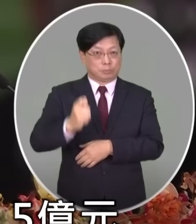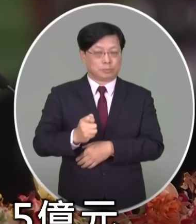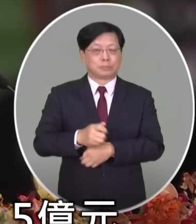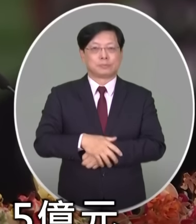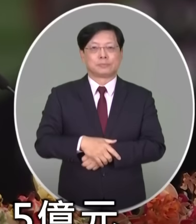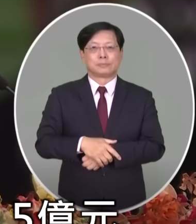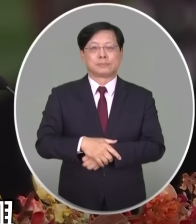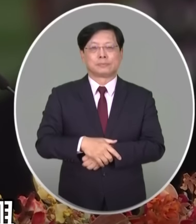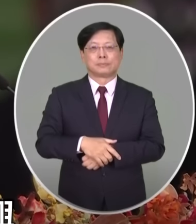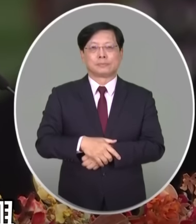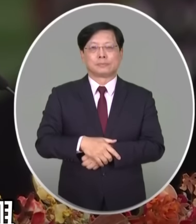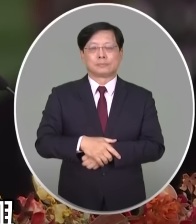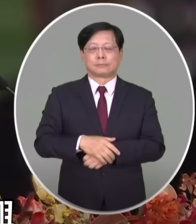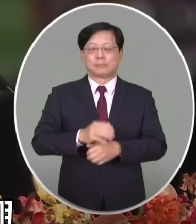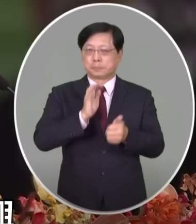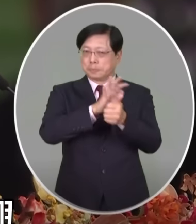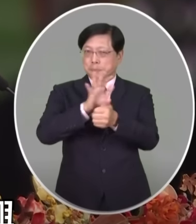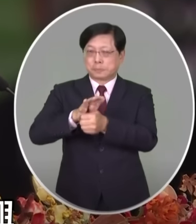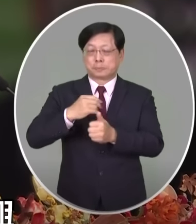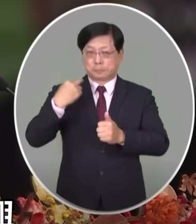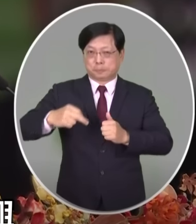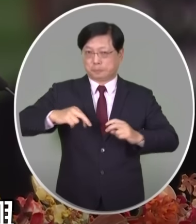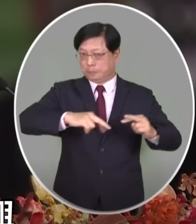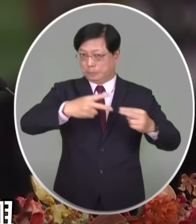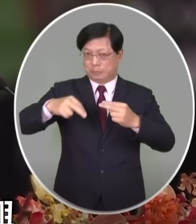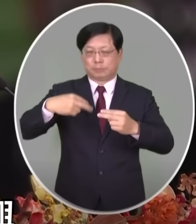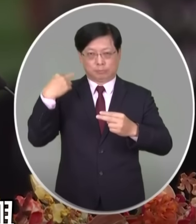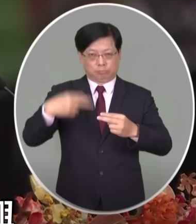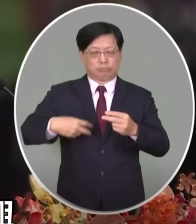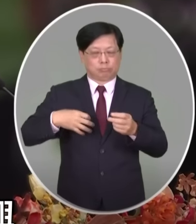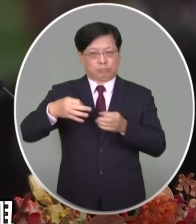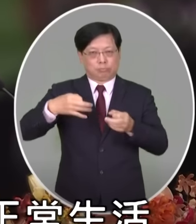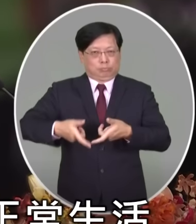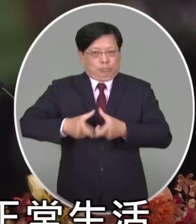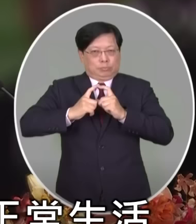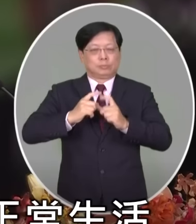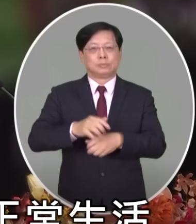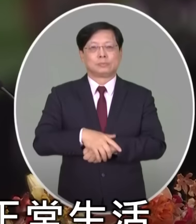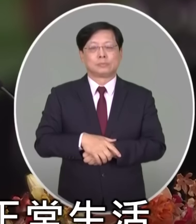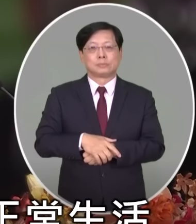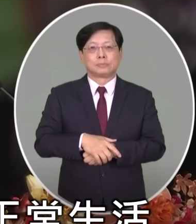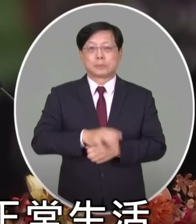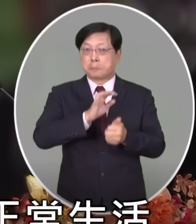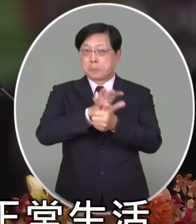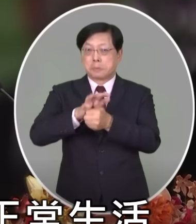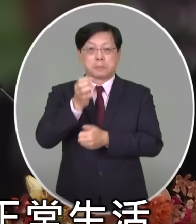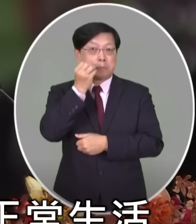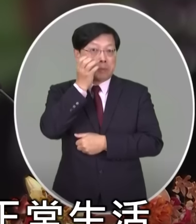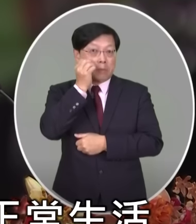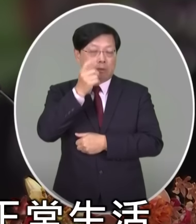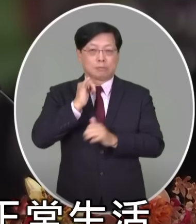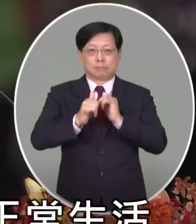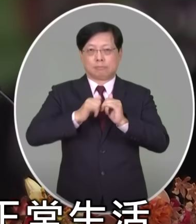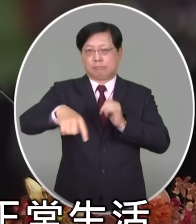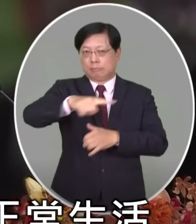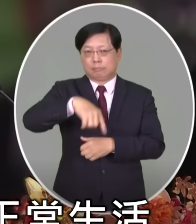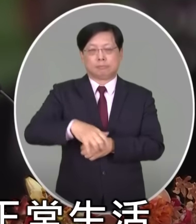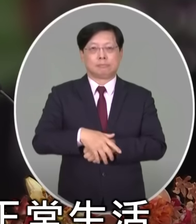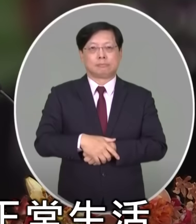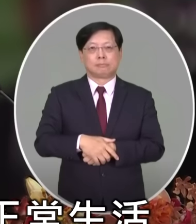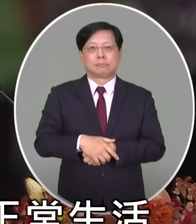285.5亿元来协助重建及产业振兴，帮助花莲民众可